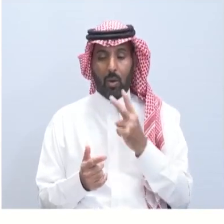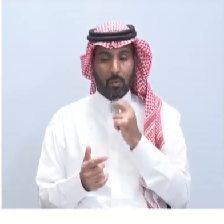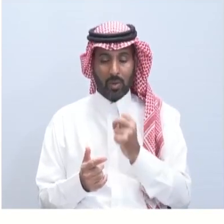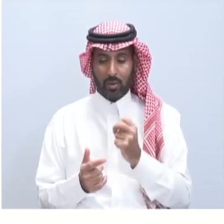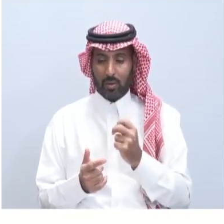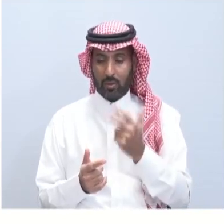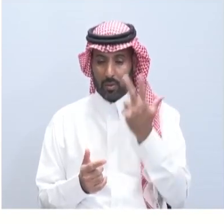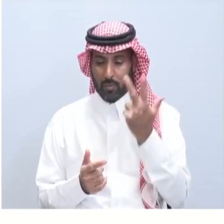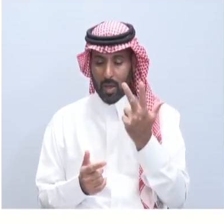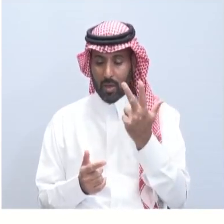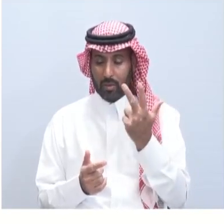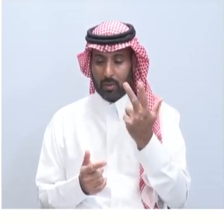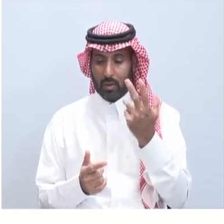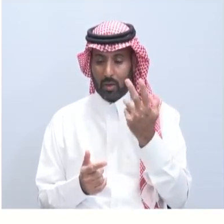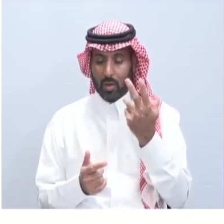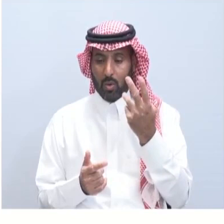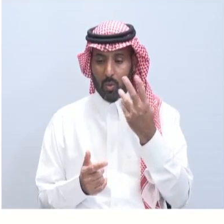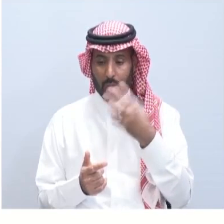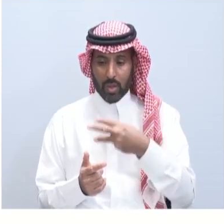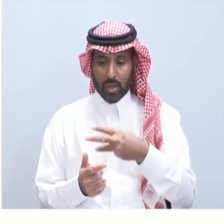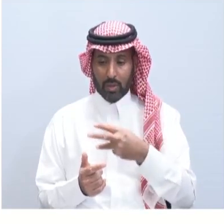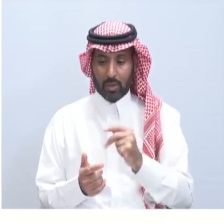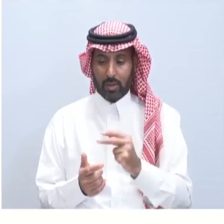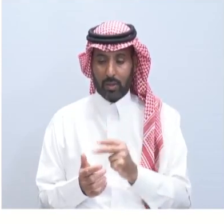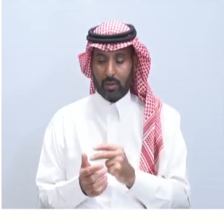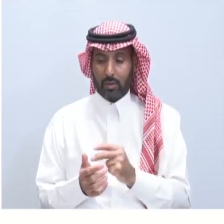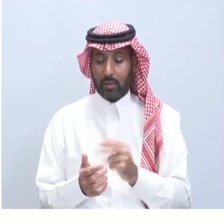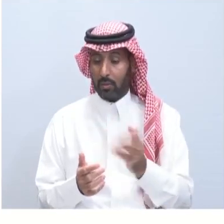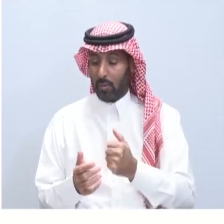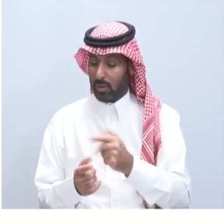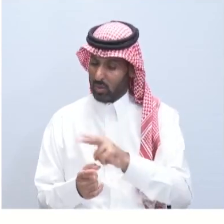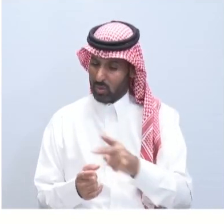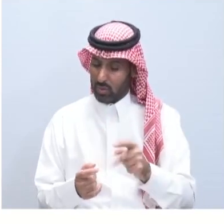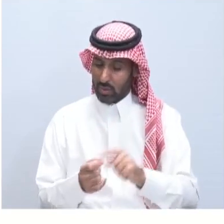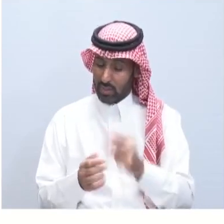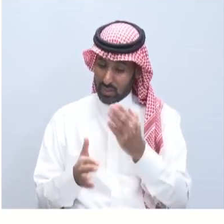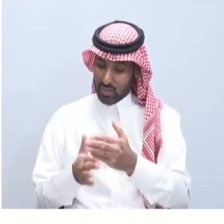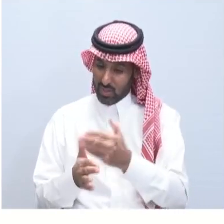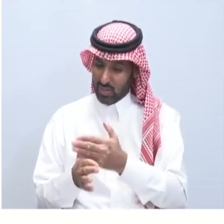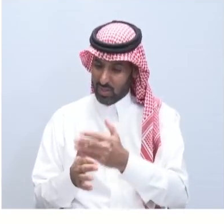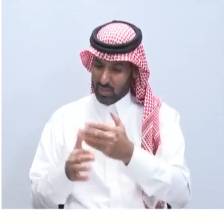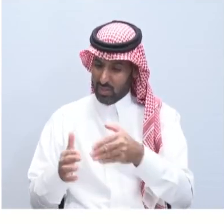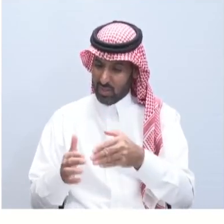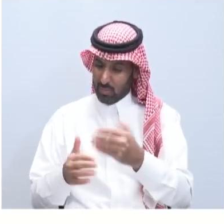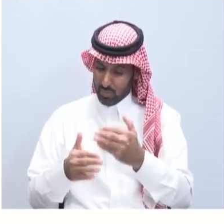ولكن لا يمكنه ان ينتج تفاعلا انشطار